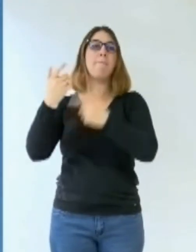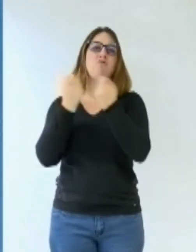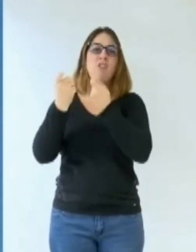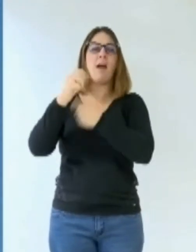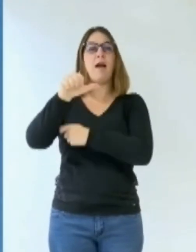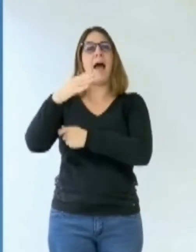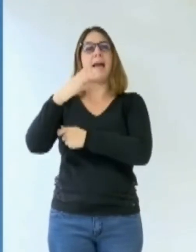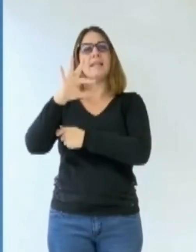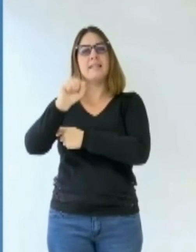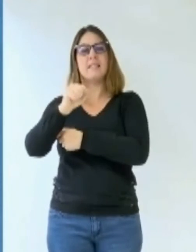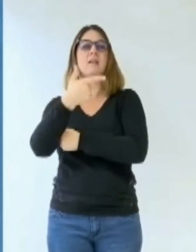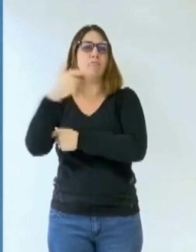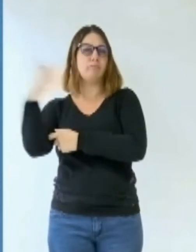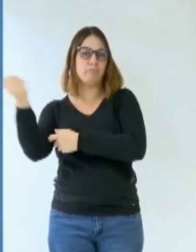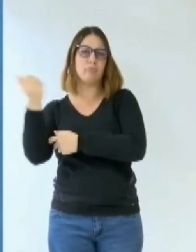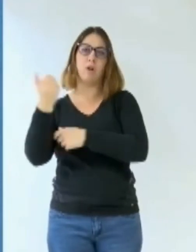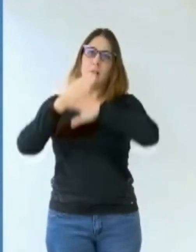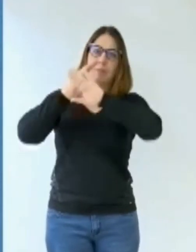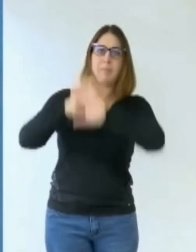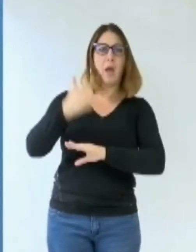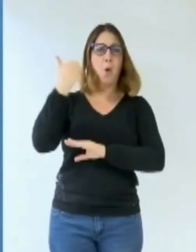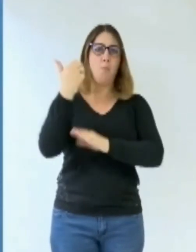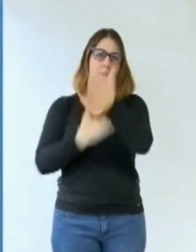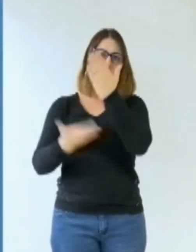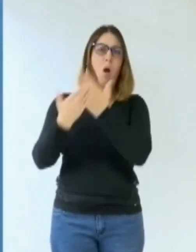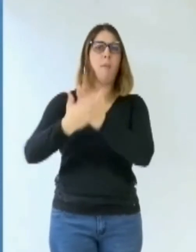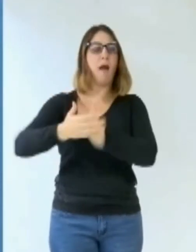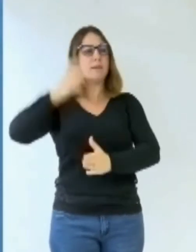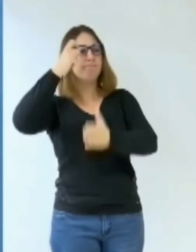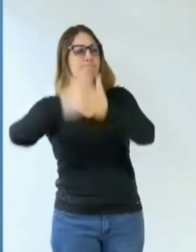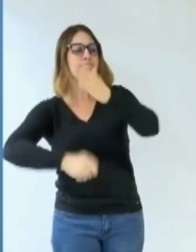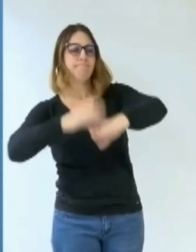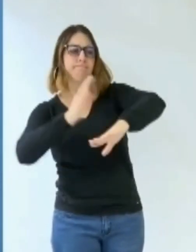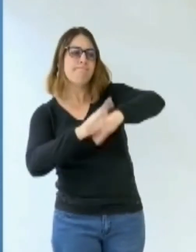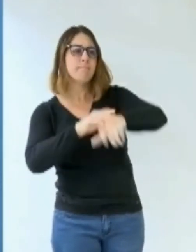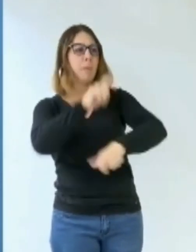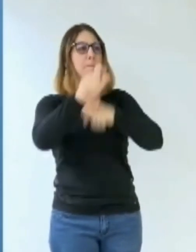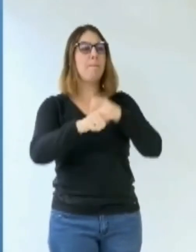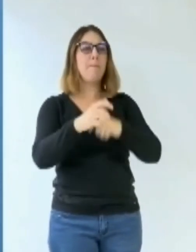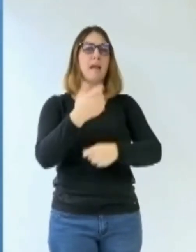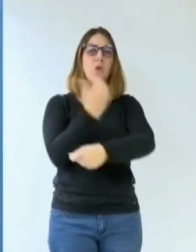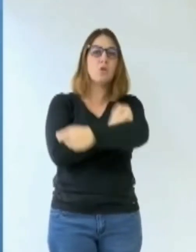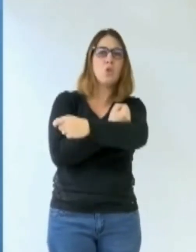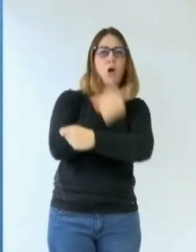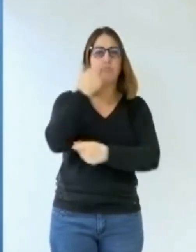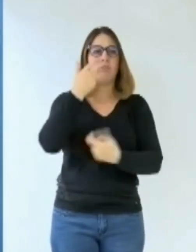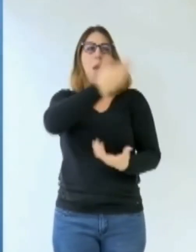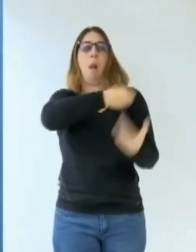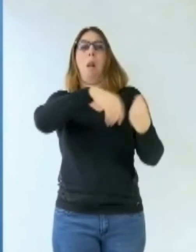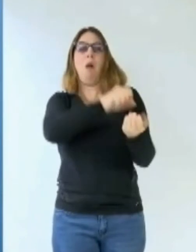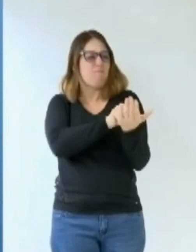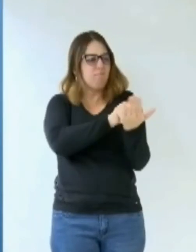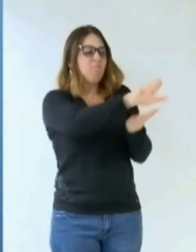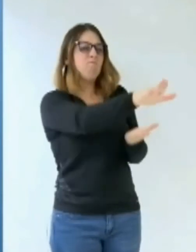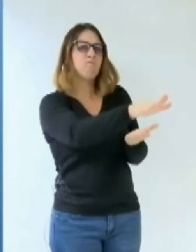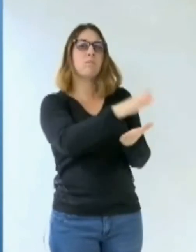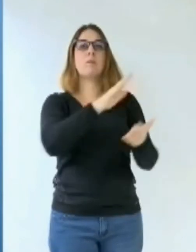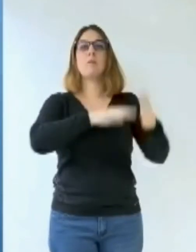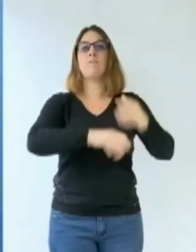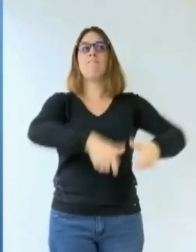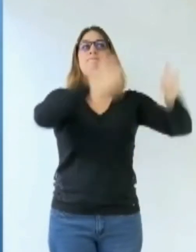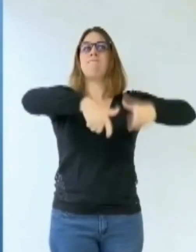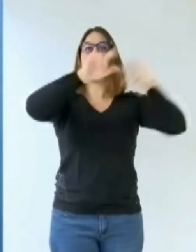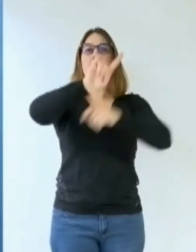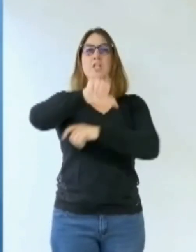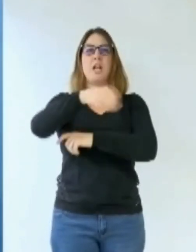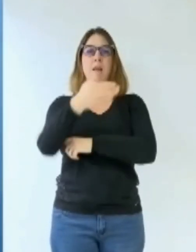volontariat, afin qu'ils puissent dresser des procès-verbaux et demander l'expulsion des trafiquants de drogue des HLM. Que le maire de Grenoble se